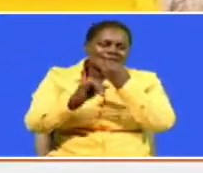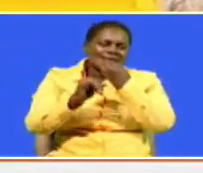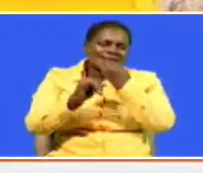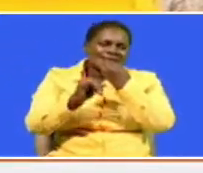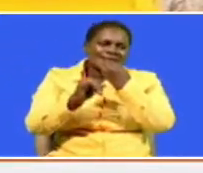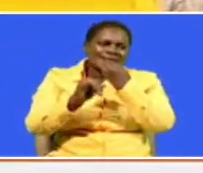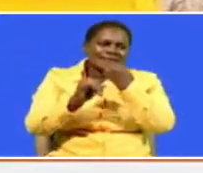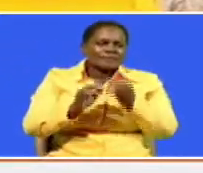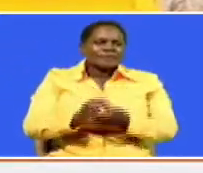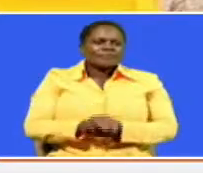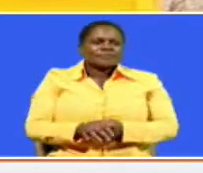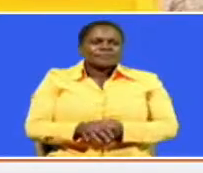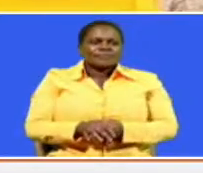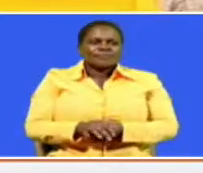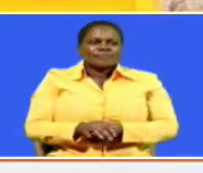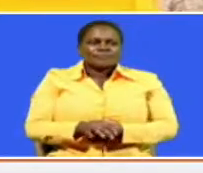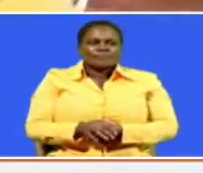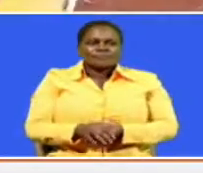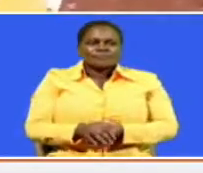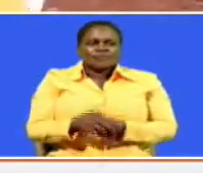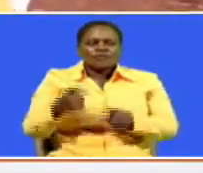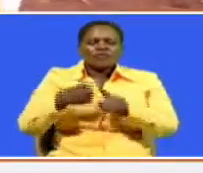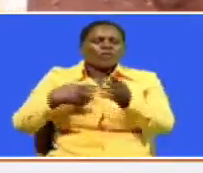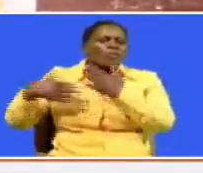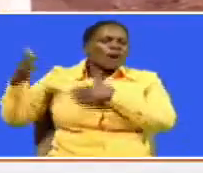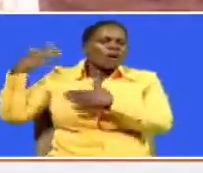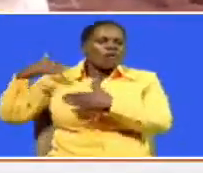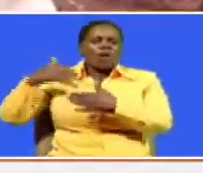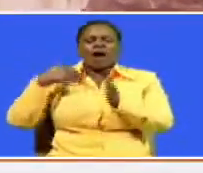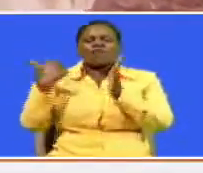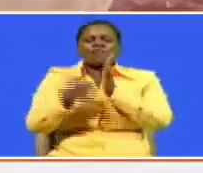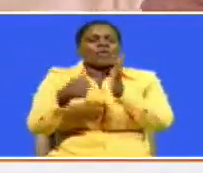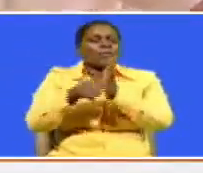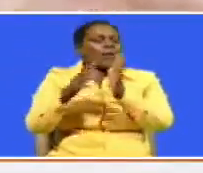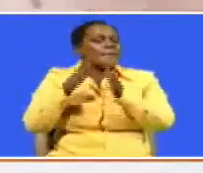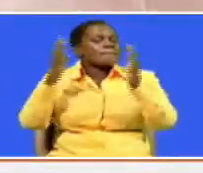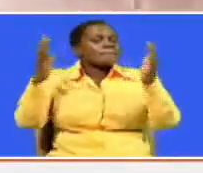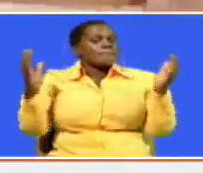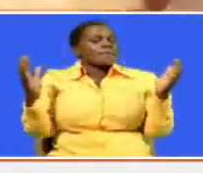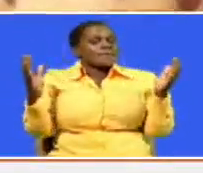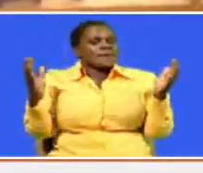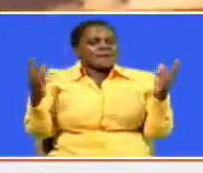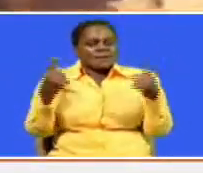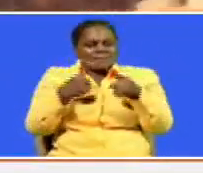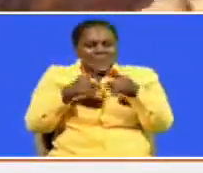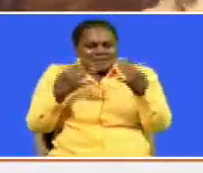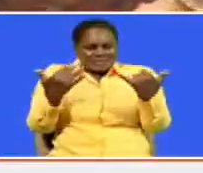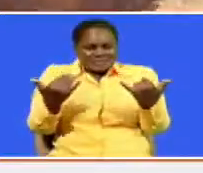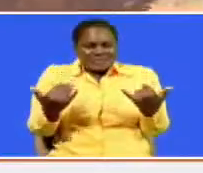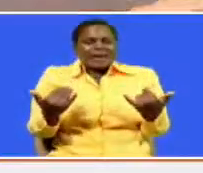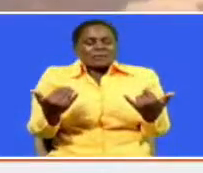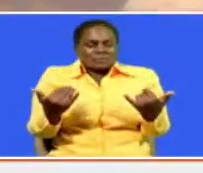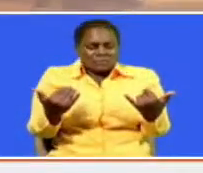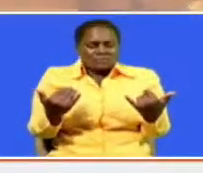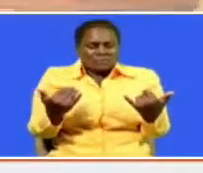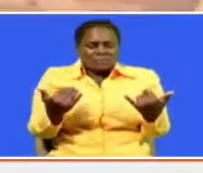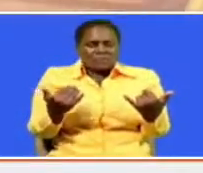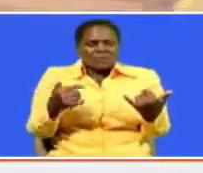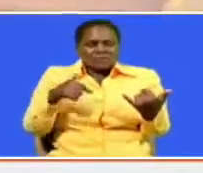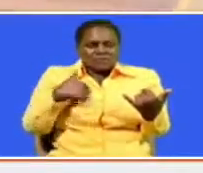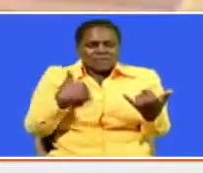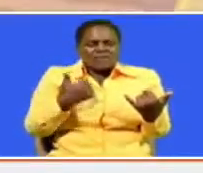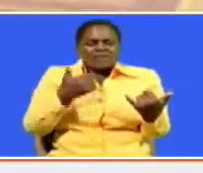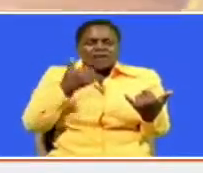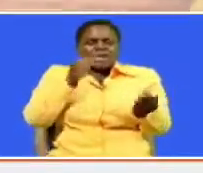walinzi. Maana kutoka hapo zamani tulikuwa na shida kubwa sana. Lakini kwa siku hizi tulipoweka